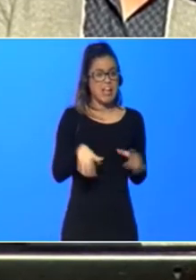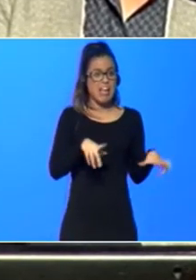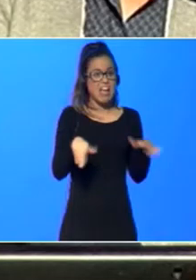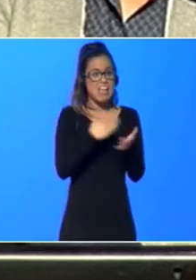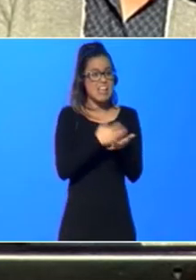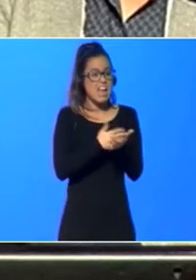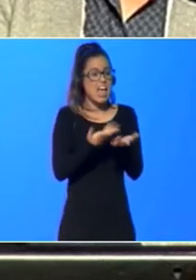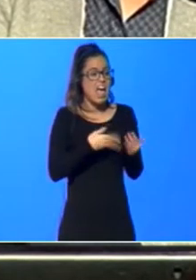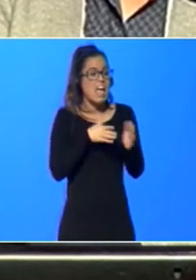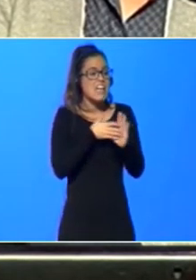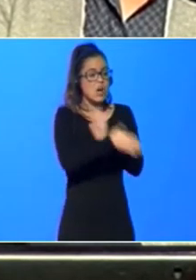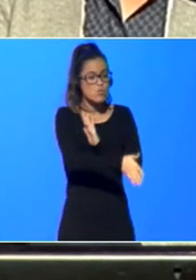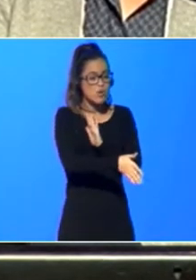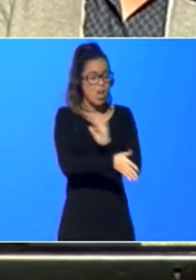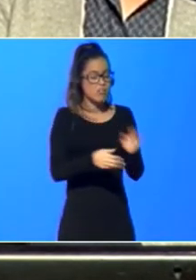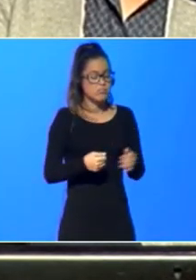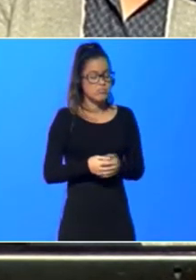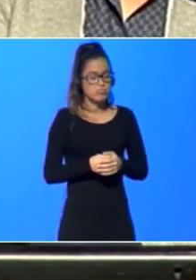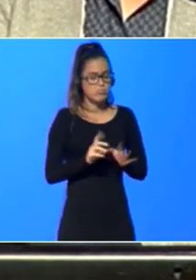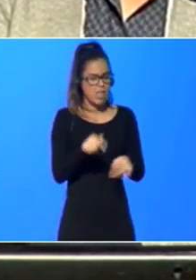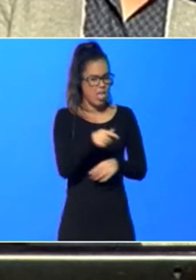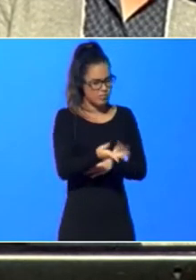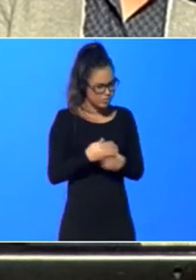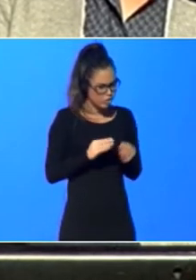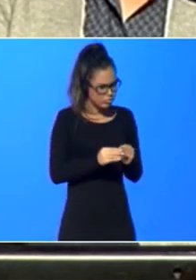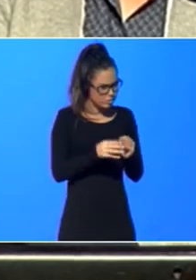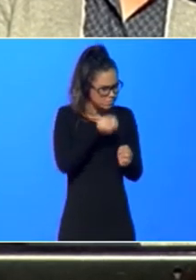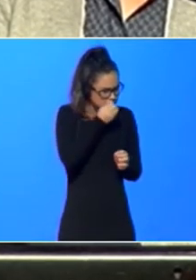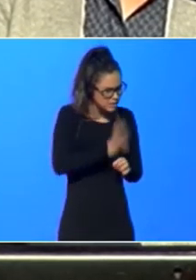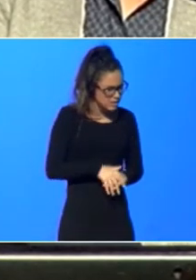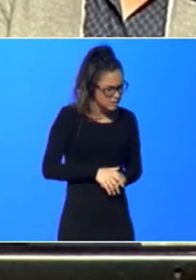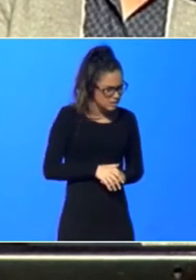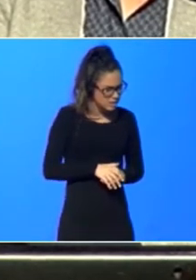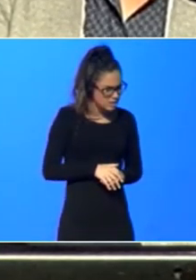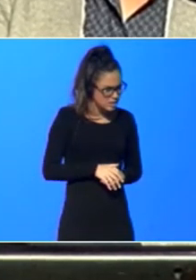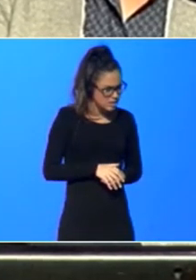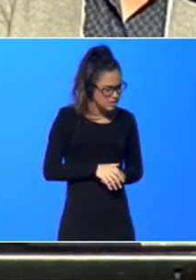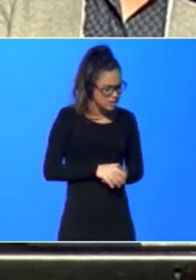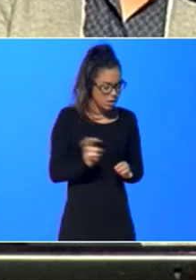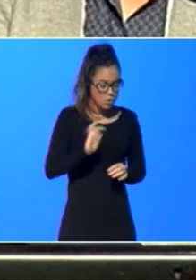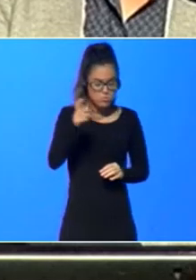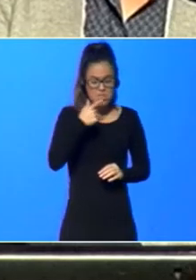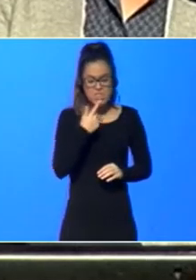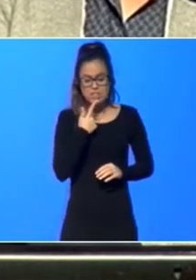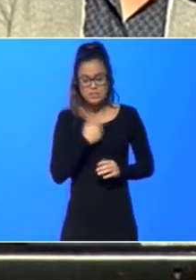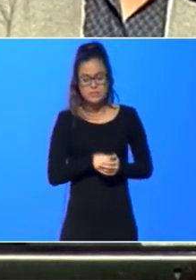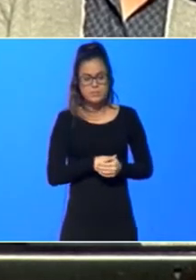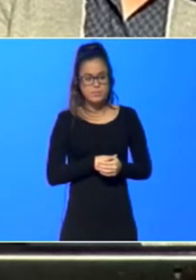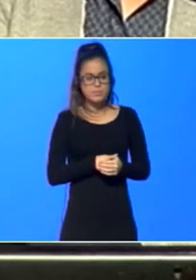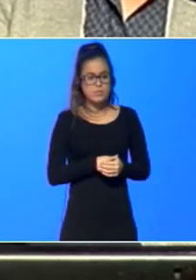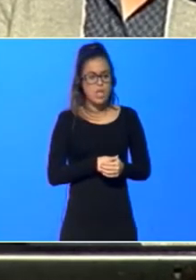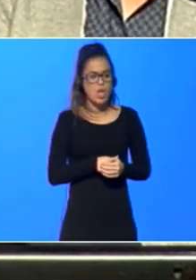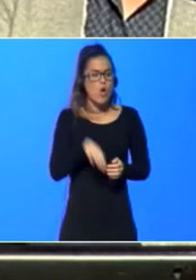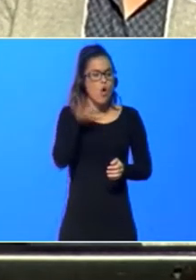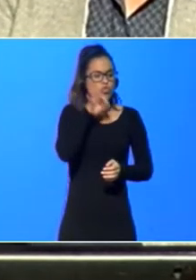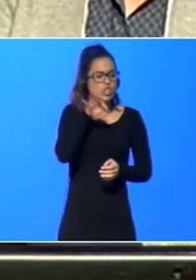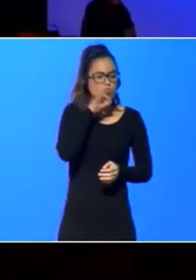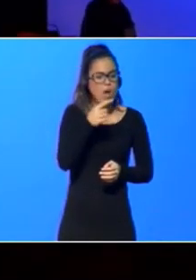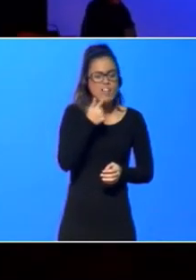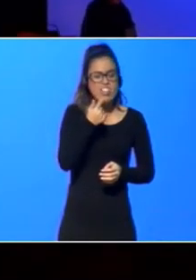hori, baina bertan ondo egiten dira gauzak. Edo beste batek esaten ben, zurekideak, otxarkoagakoak, ez